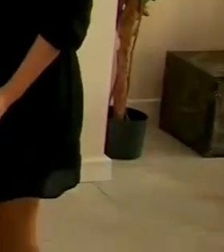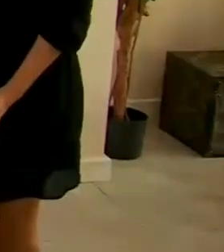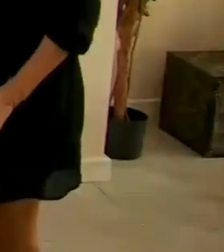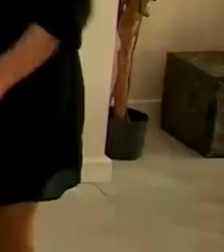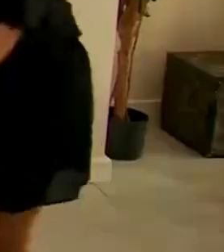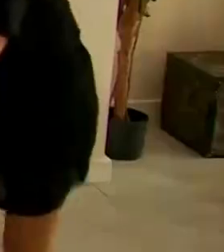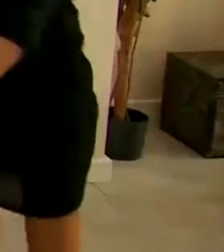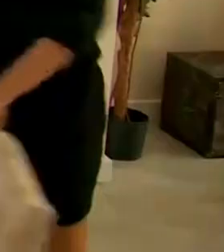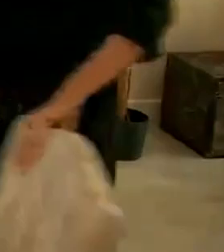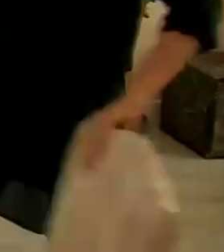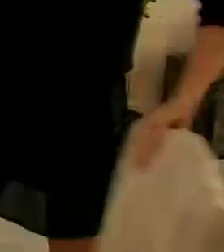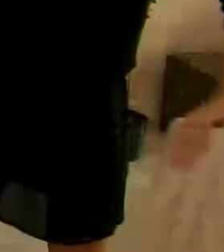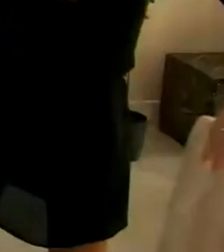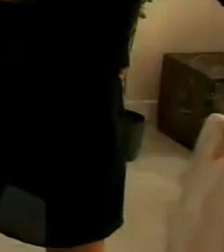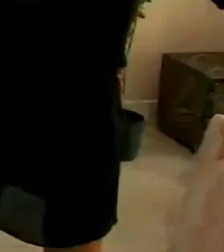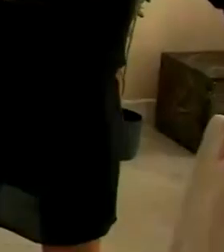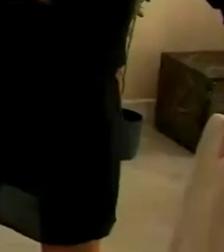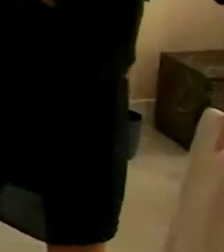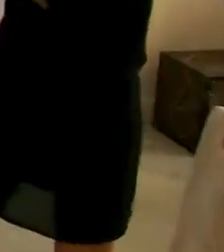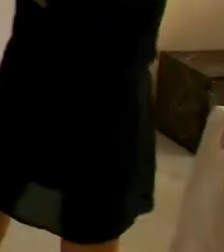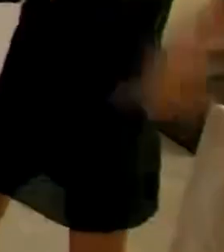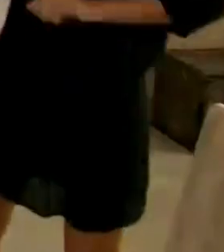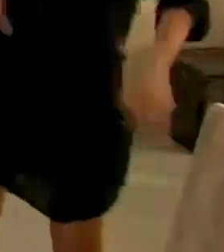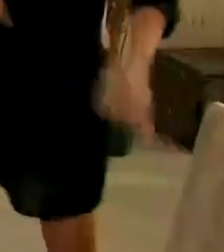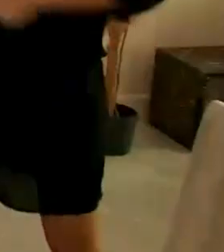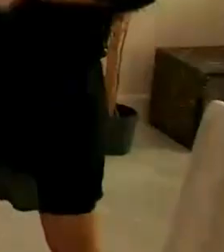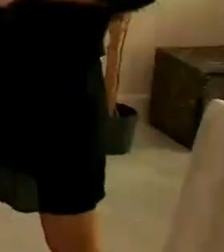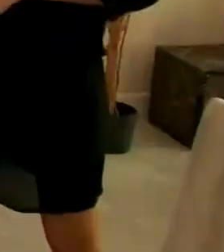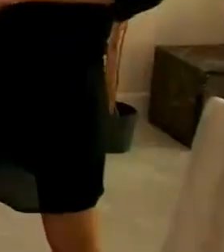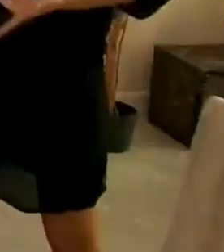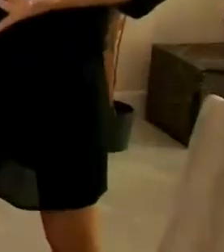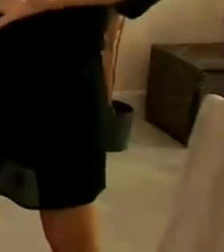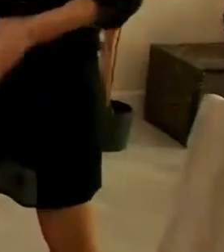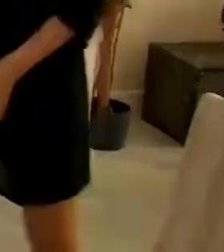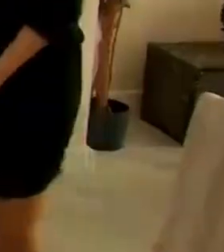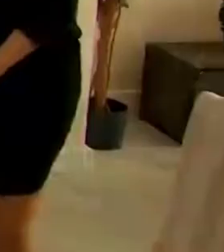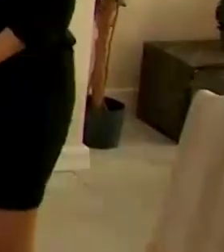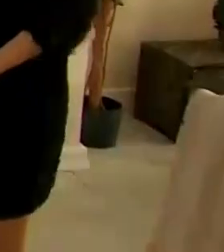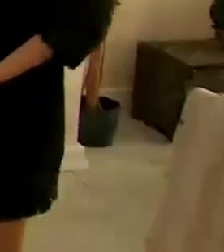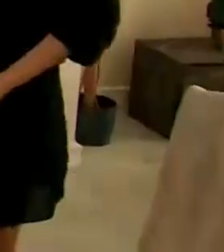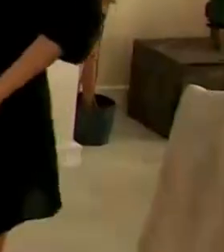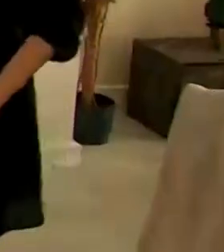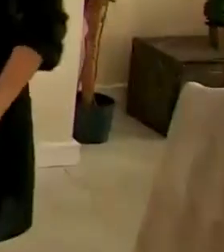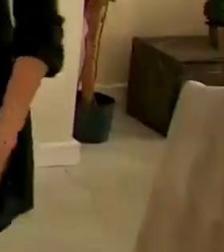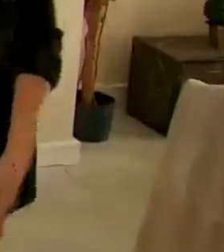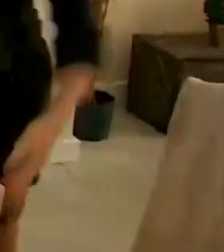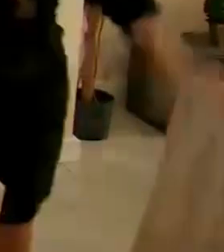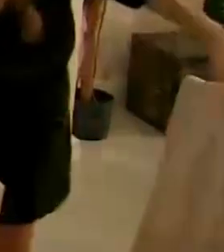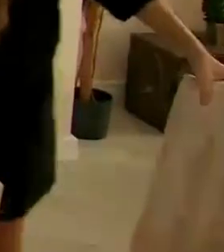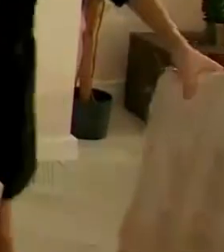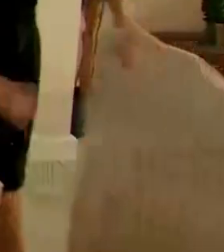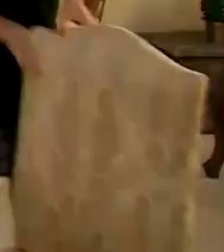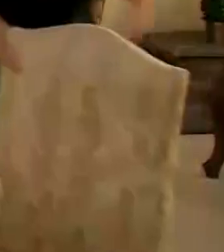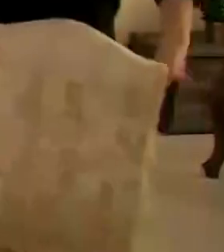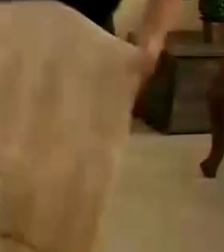sağlam sandalyeyi göstererek yer değiştireyim mi diye sordu Serpil ile Kemal'e. Serpil hey Allah'ım diye ellerini kaldırınca